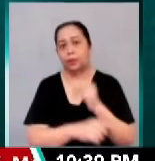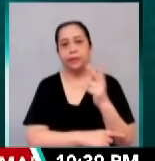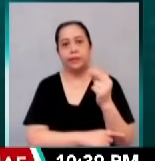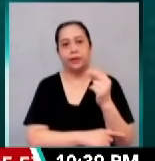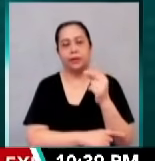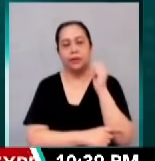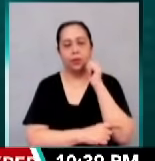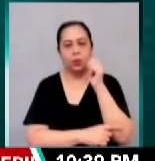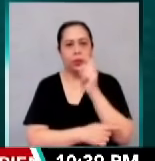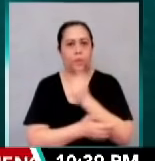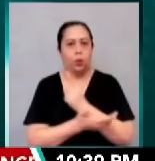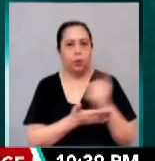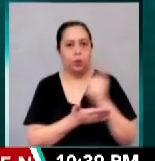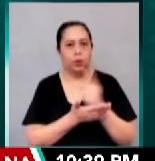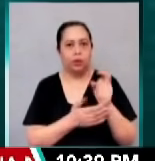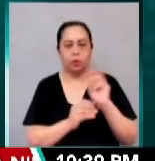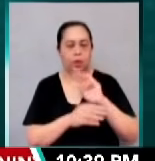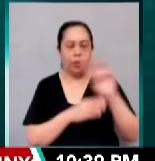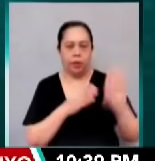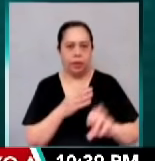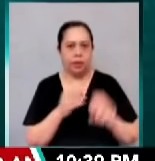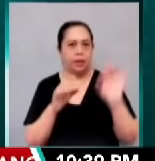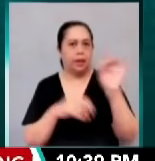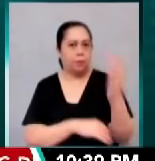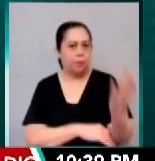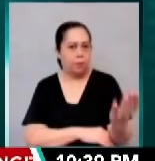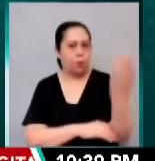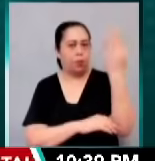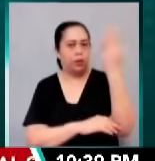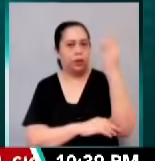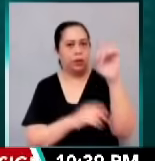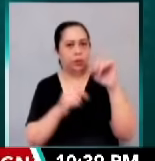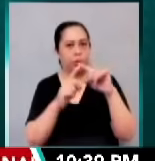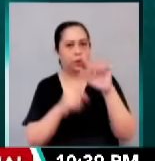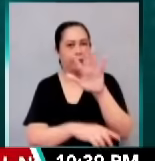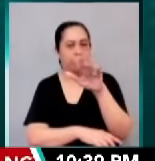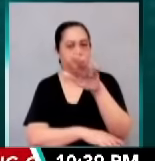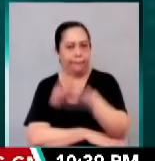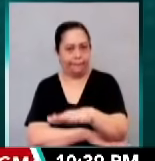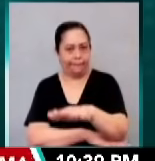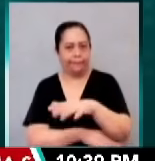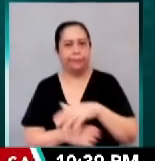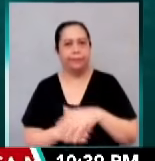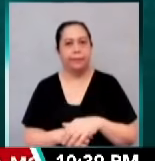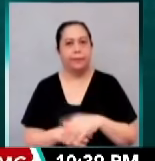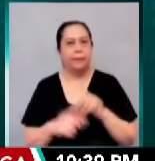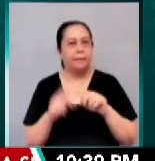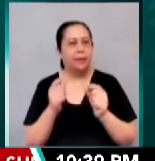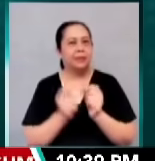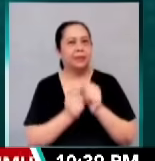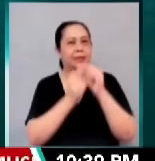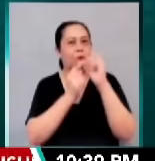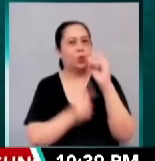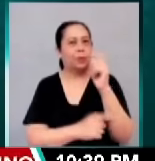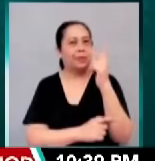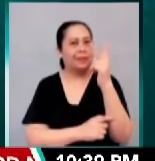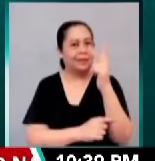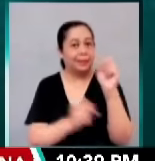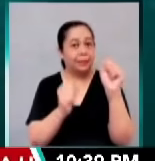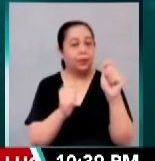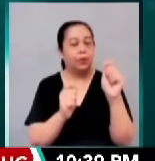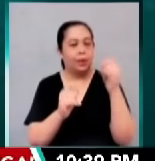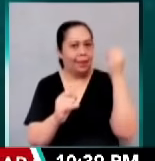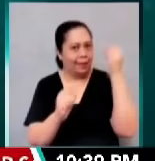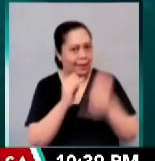ang schedule, alas 8 ng umaga hanggang alas 5 ng hapon. Maliban na lamang sa October 30, Sabado, ang huling araw